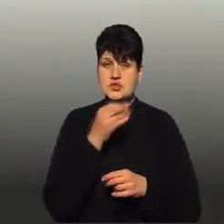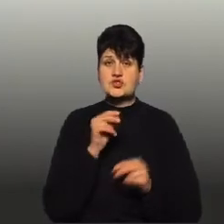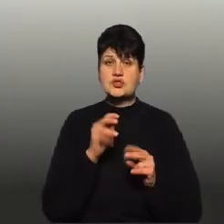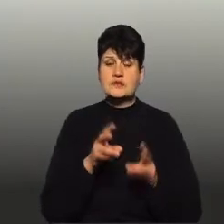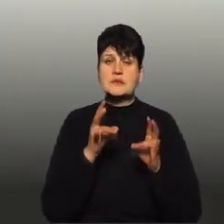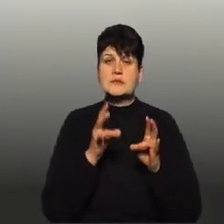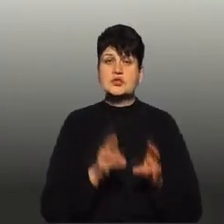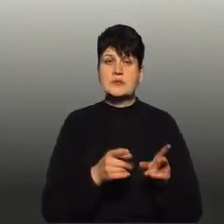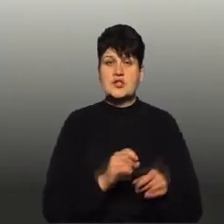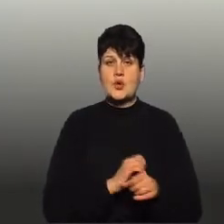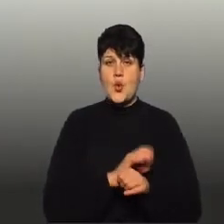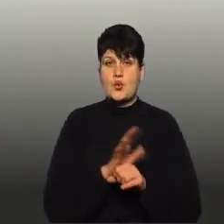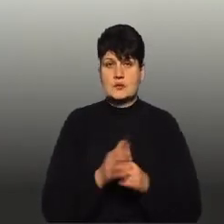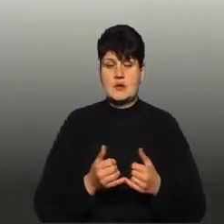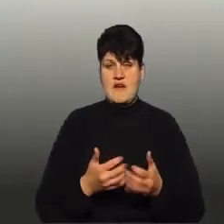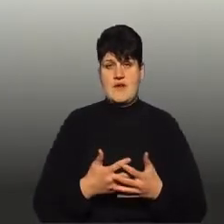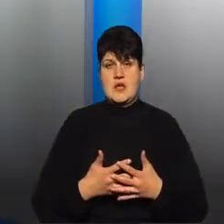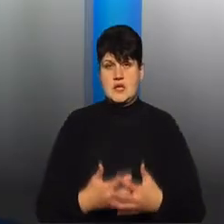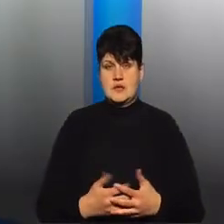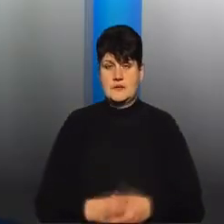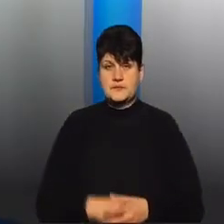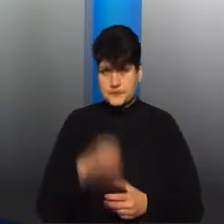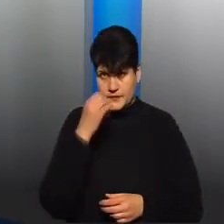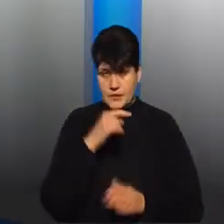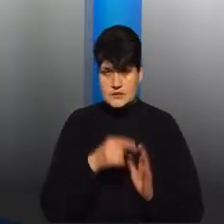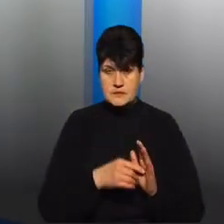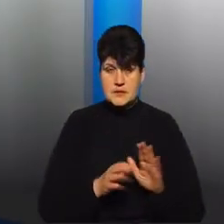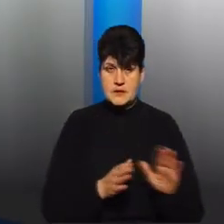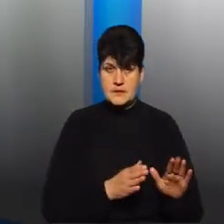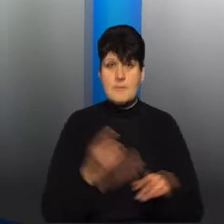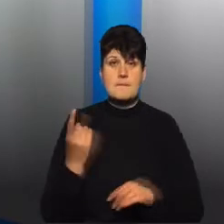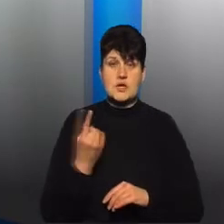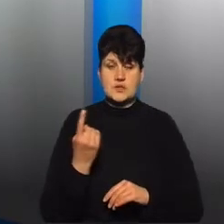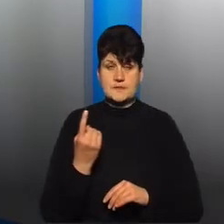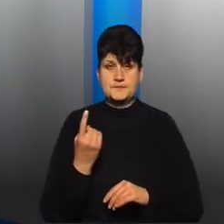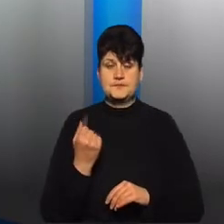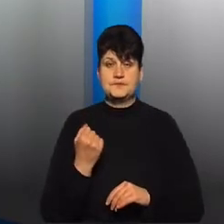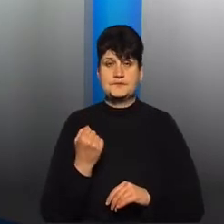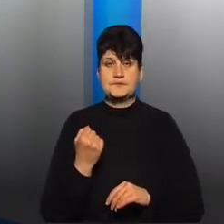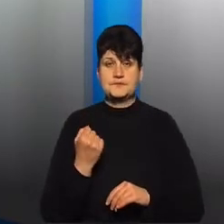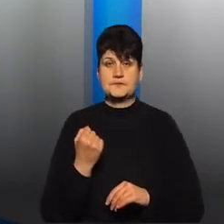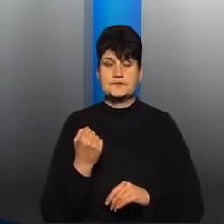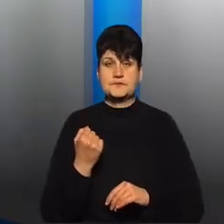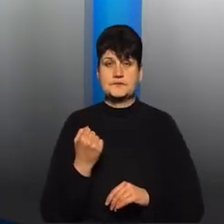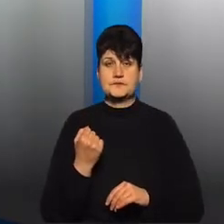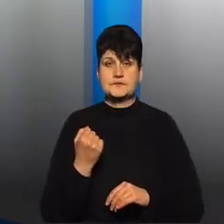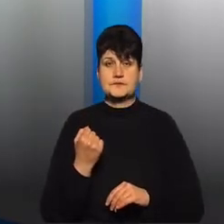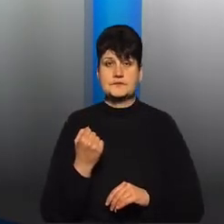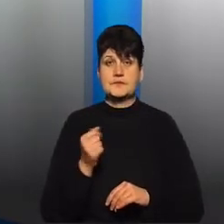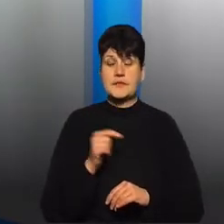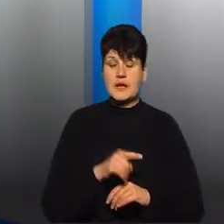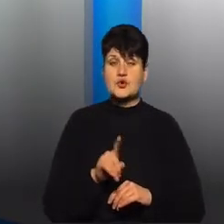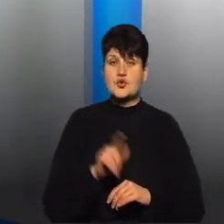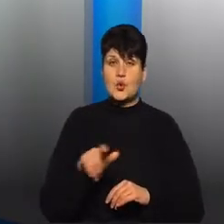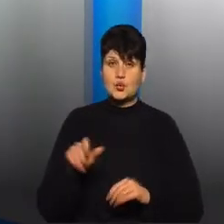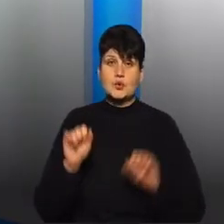коронавірус для вагітних. Дякую за питання. Ну, по-перше, те, що люди можуть говорити, що є ті